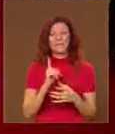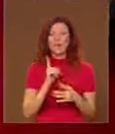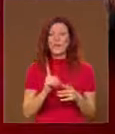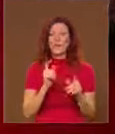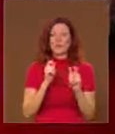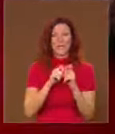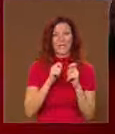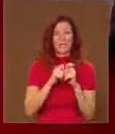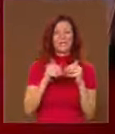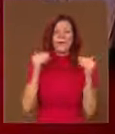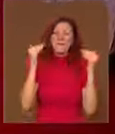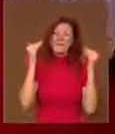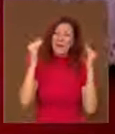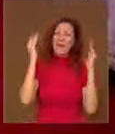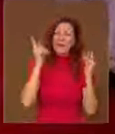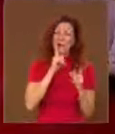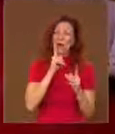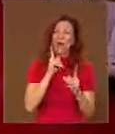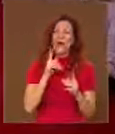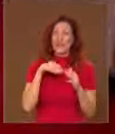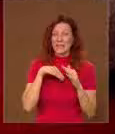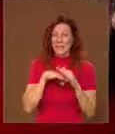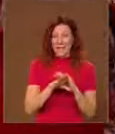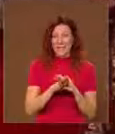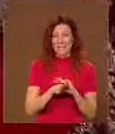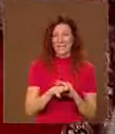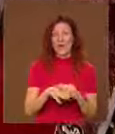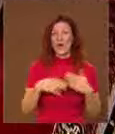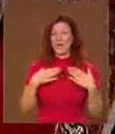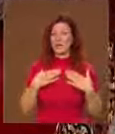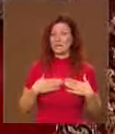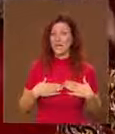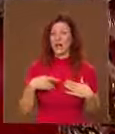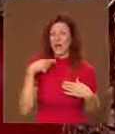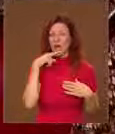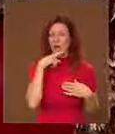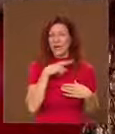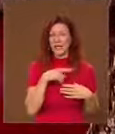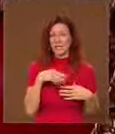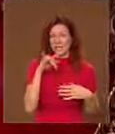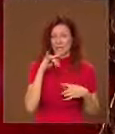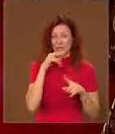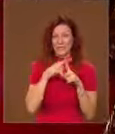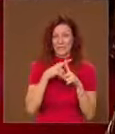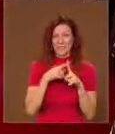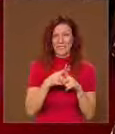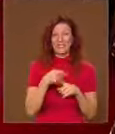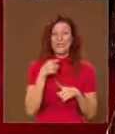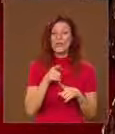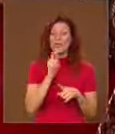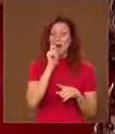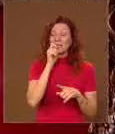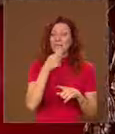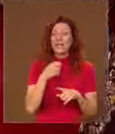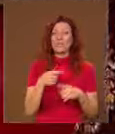на великото таинство на тялото и кръвта Христови, таинството на Светата Евхаристия,